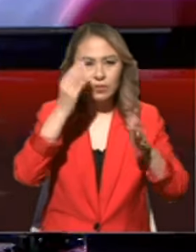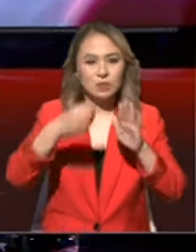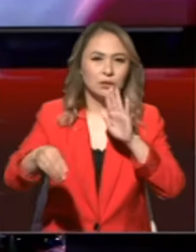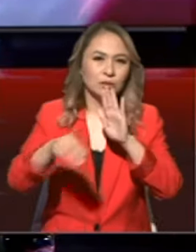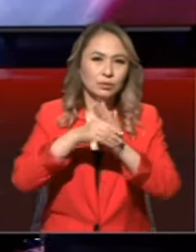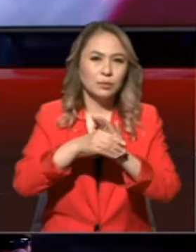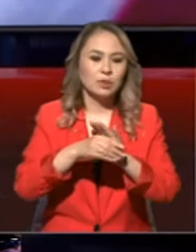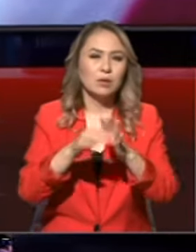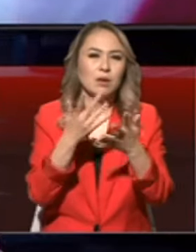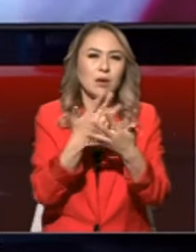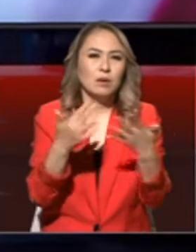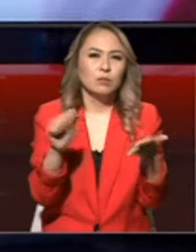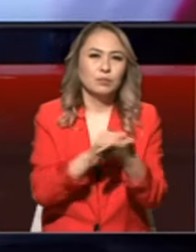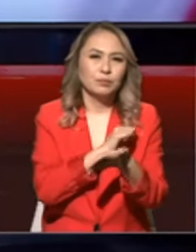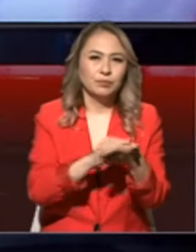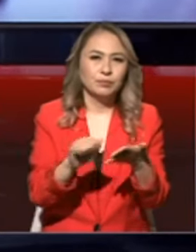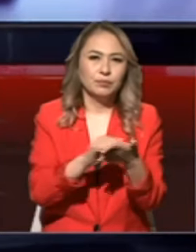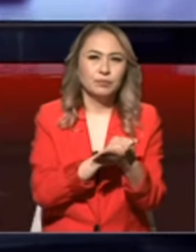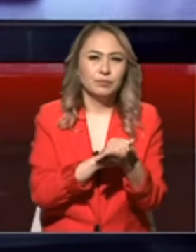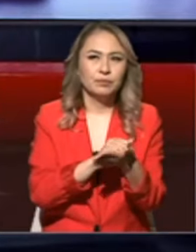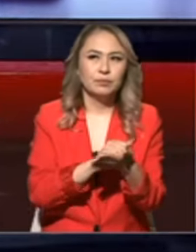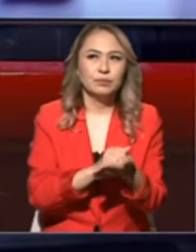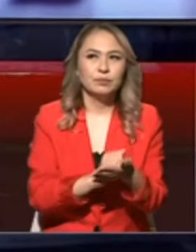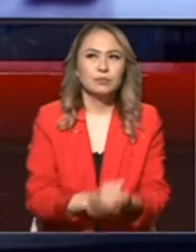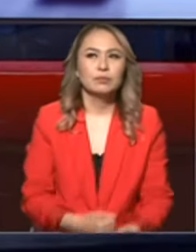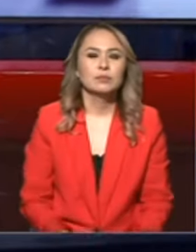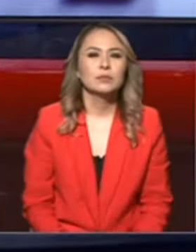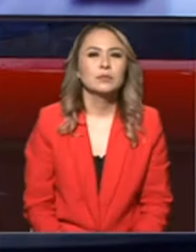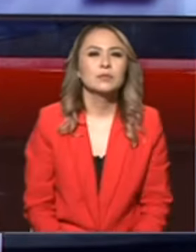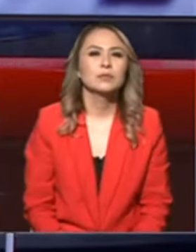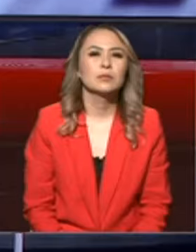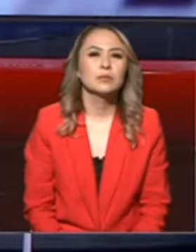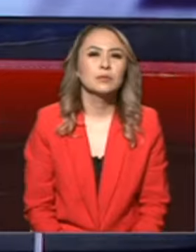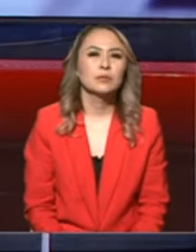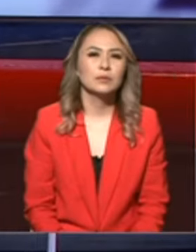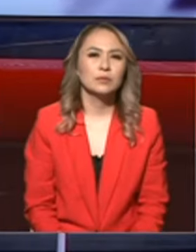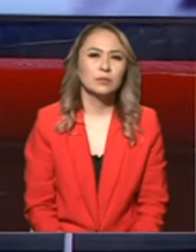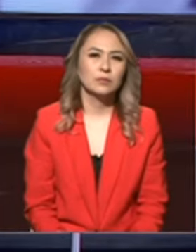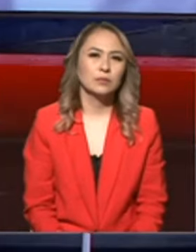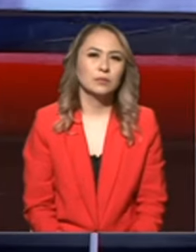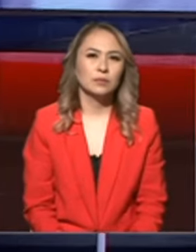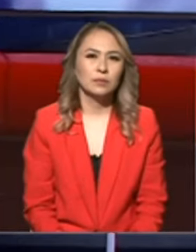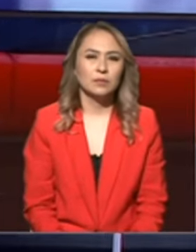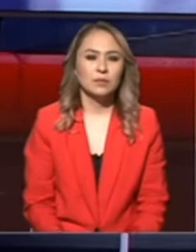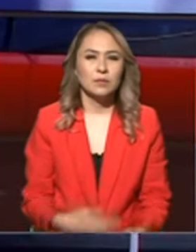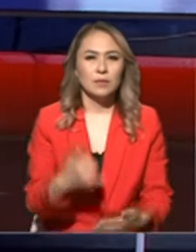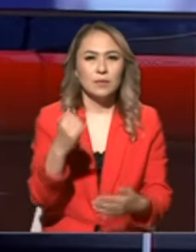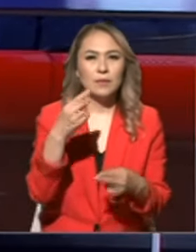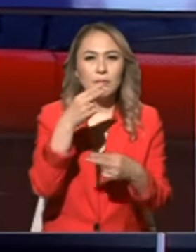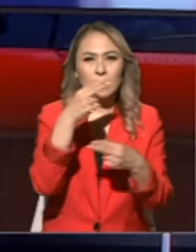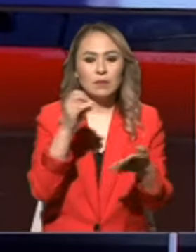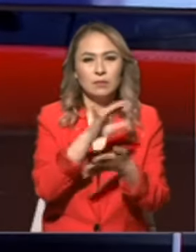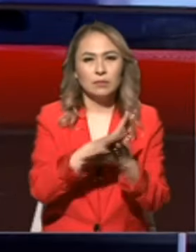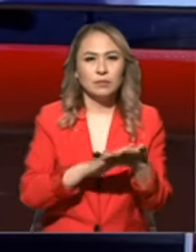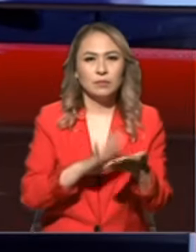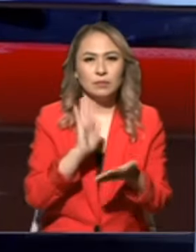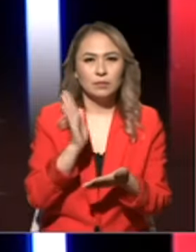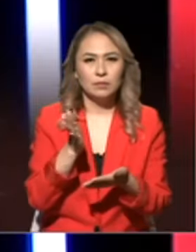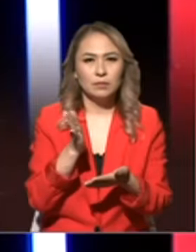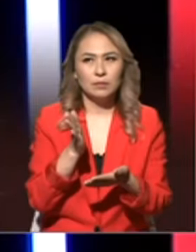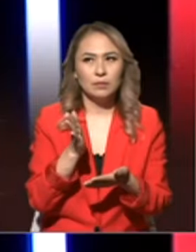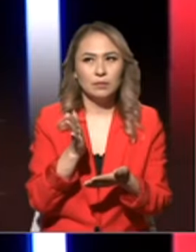түрлі қағазбастылық. Бізге сол. Қазір қымбат спикерлер осы қандастардың тақырыбын әрі қарай